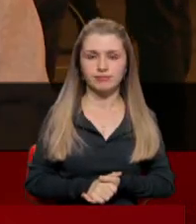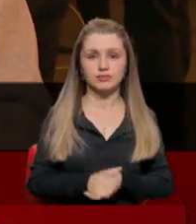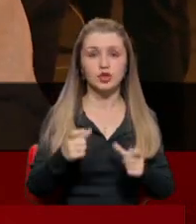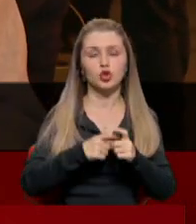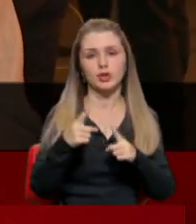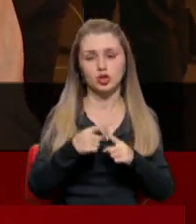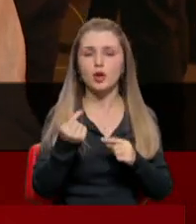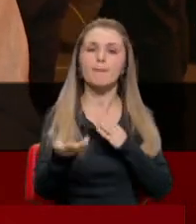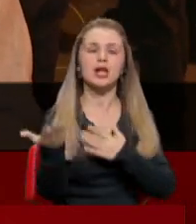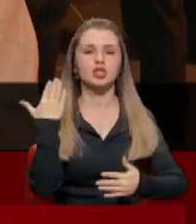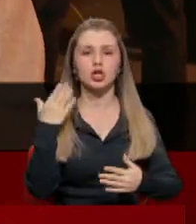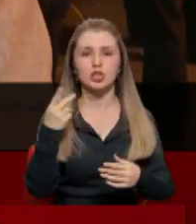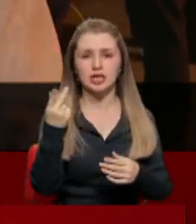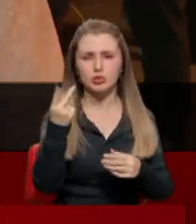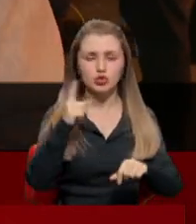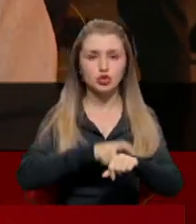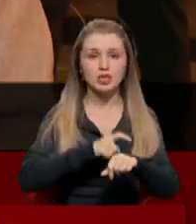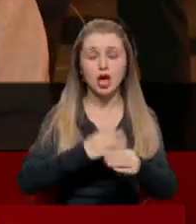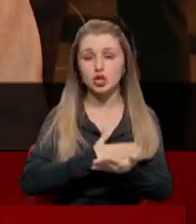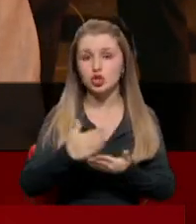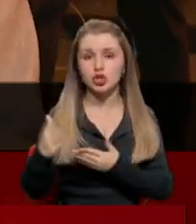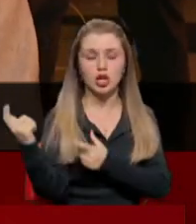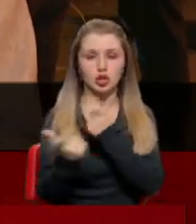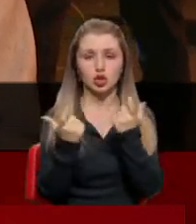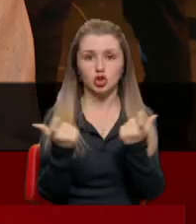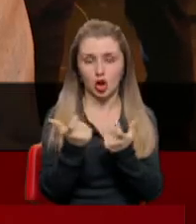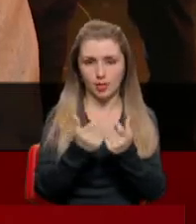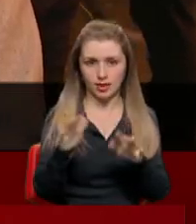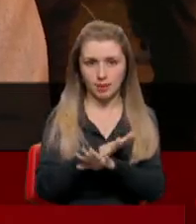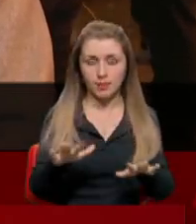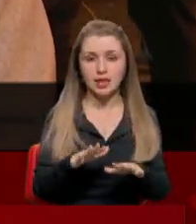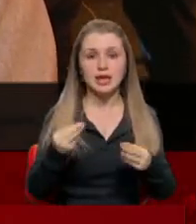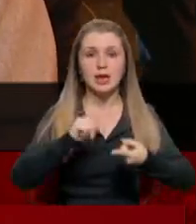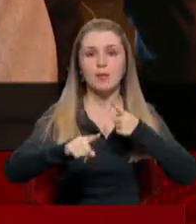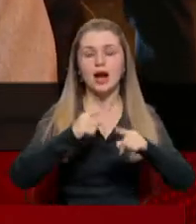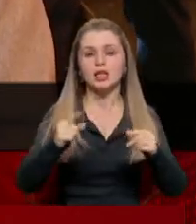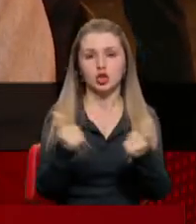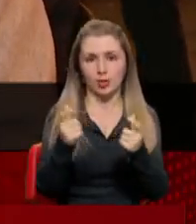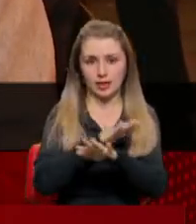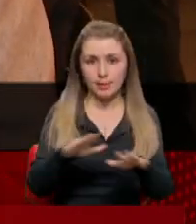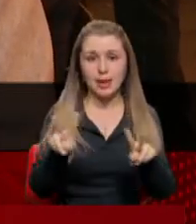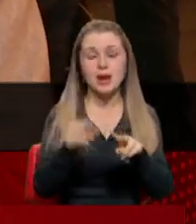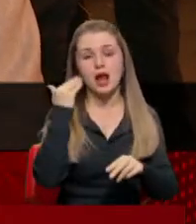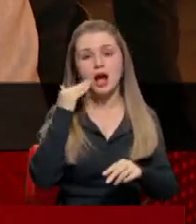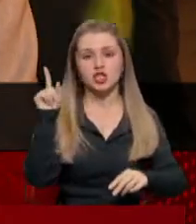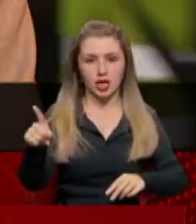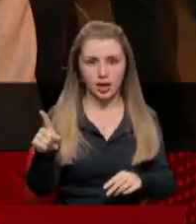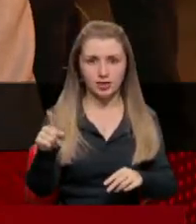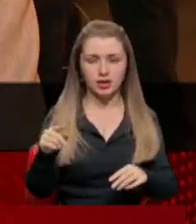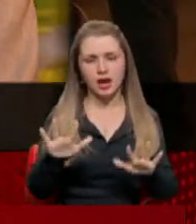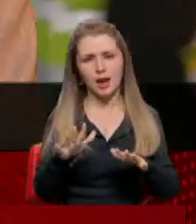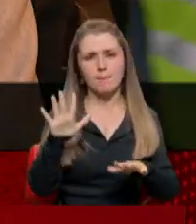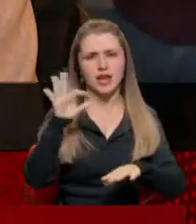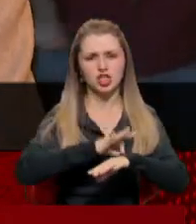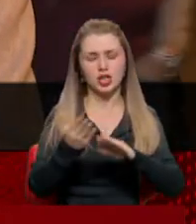Gülbin Tosun, az evvel 2,5 saat süren toplantının sonuna geldi. İyi Parti'de toplantı bitti ve Meral Akşener de yaklaşık